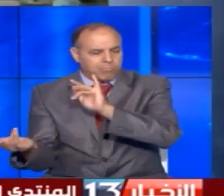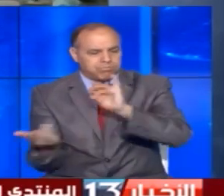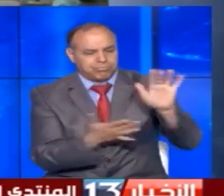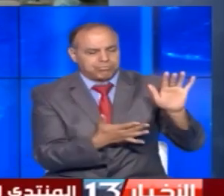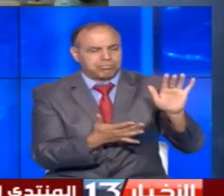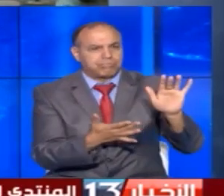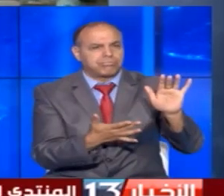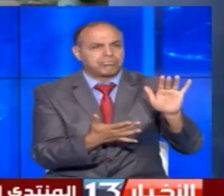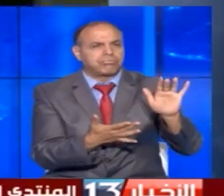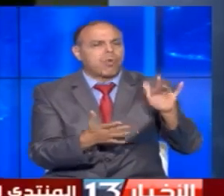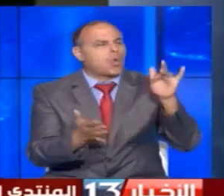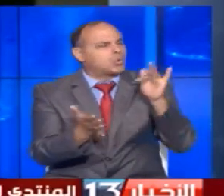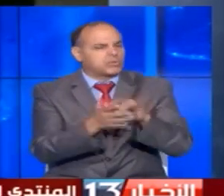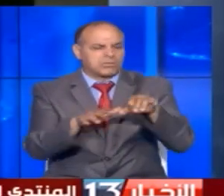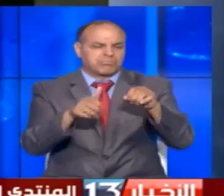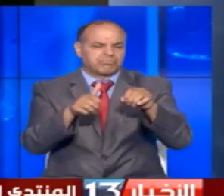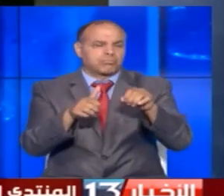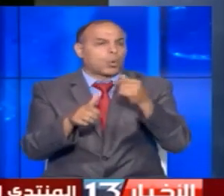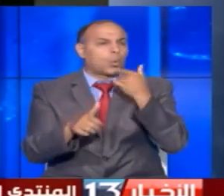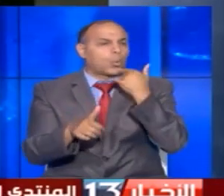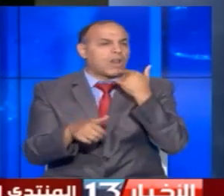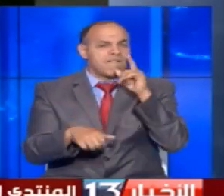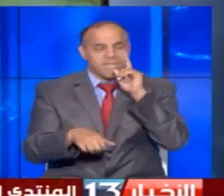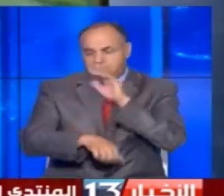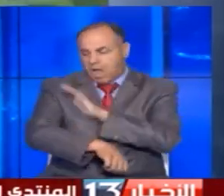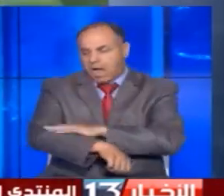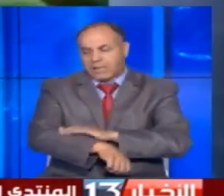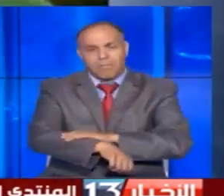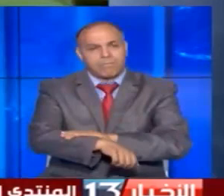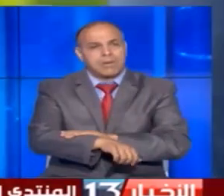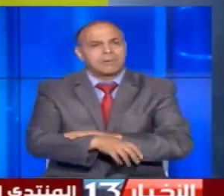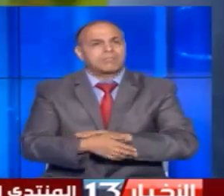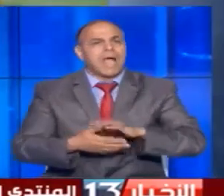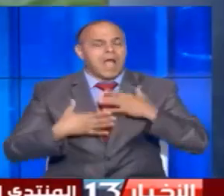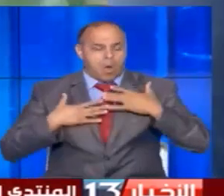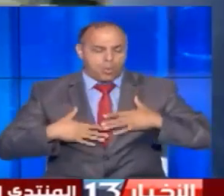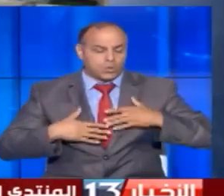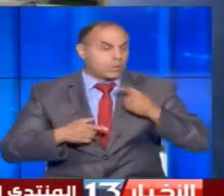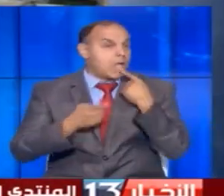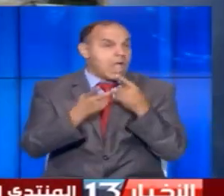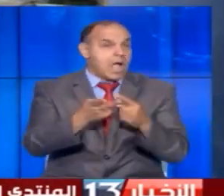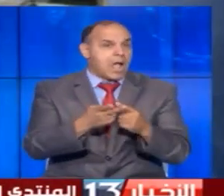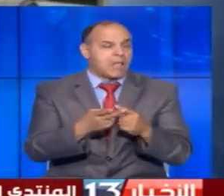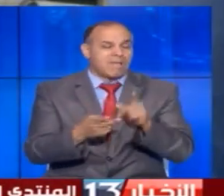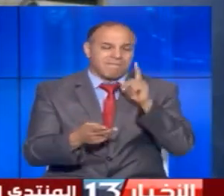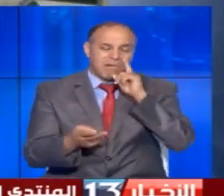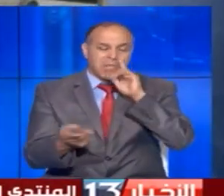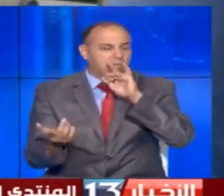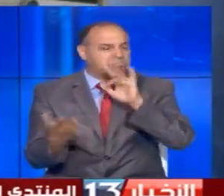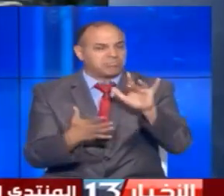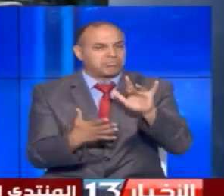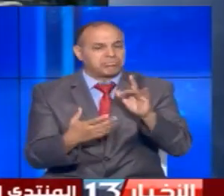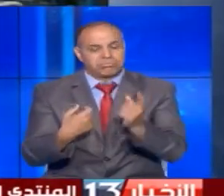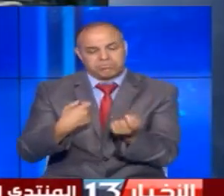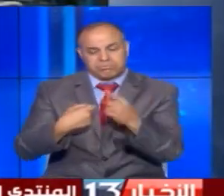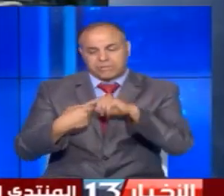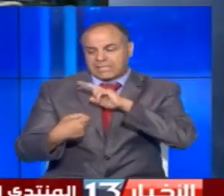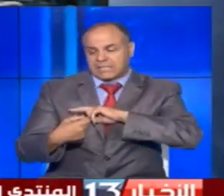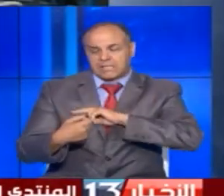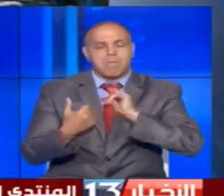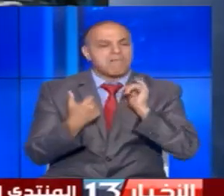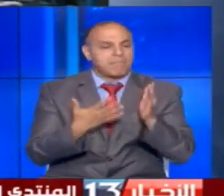ابرز الانتهاكات التي تتعرض لها العمليات في قطاع النسيج حيث تحرم هذه الفئه من التغطيه الصحيه